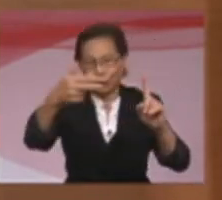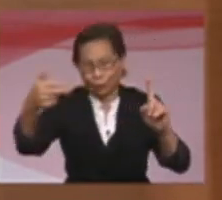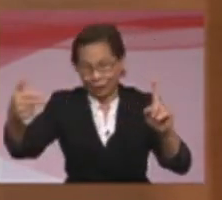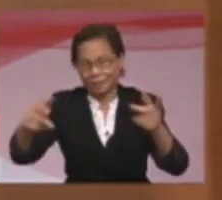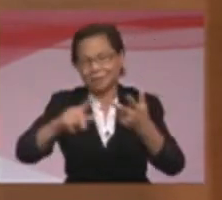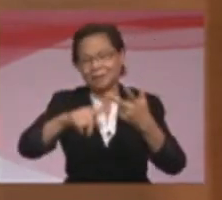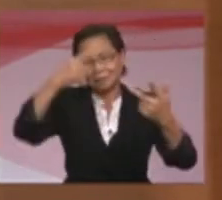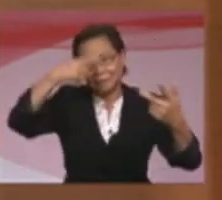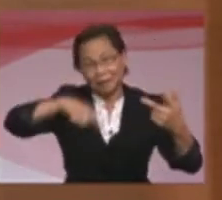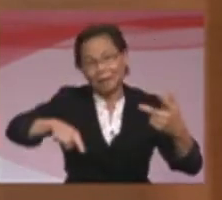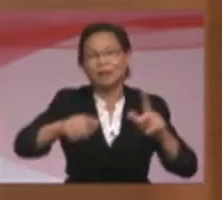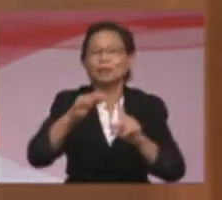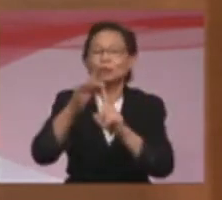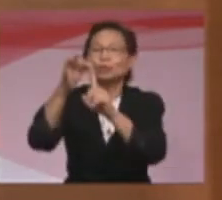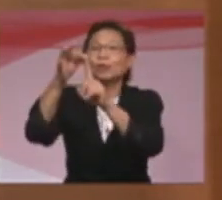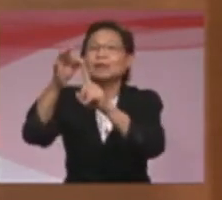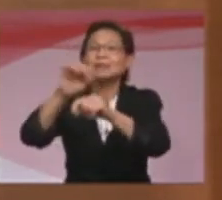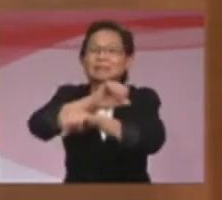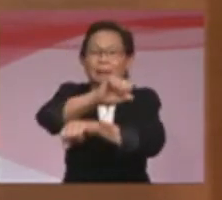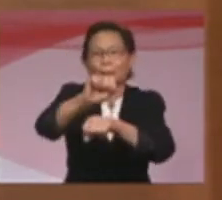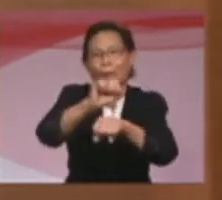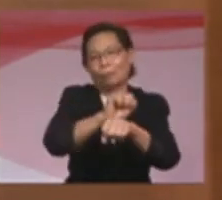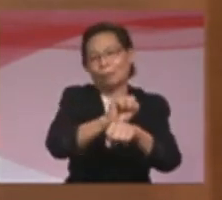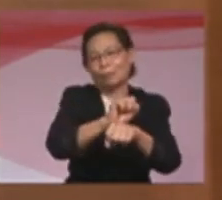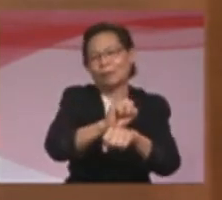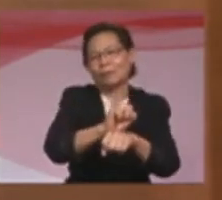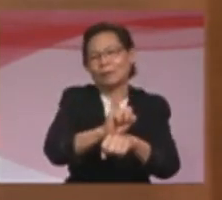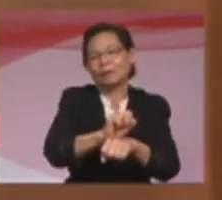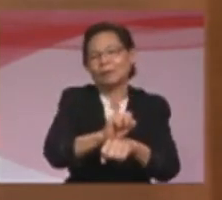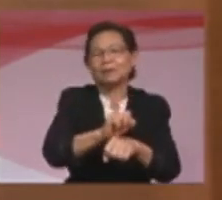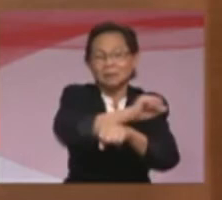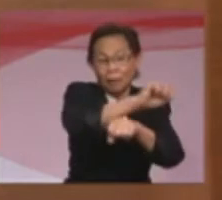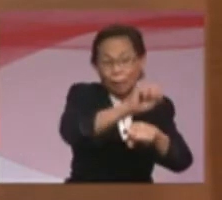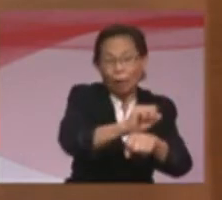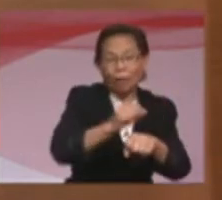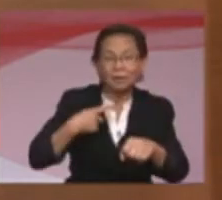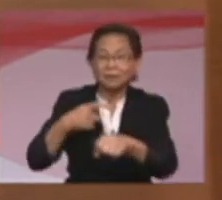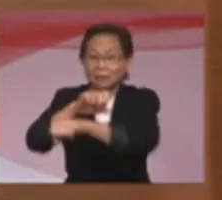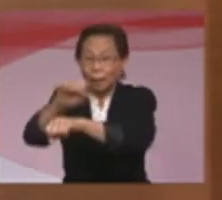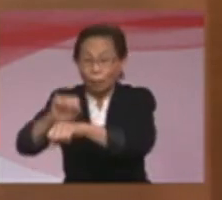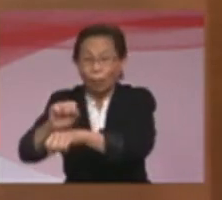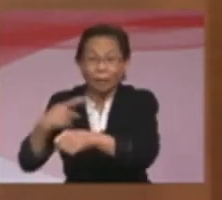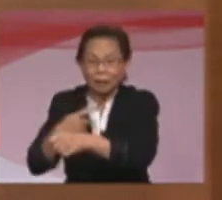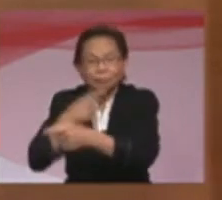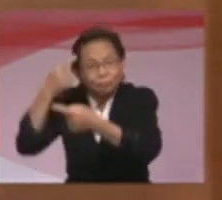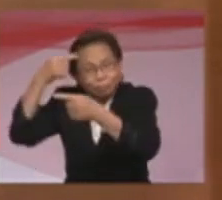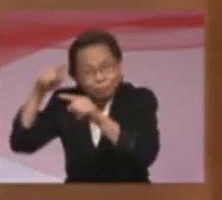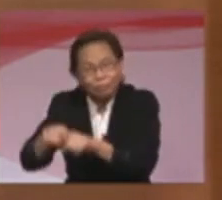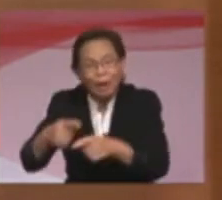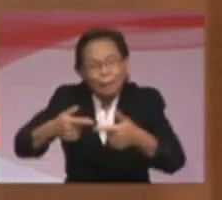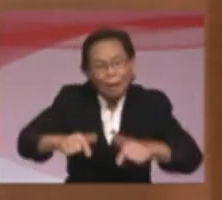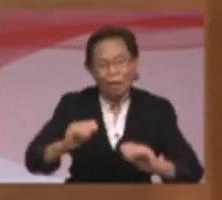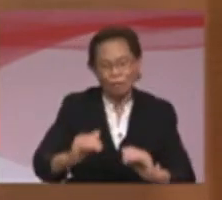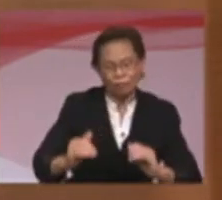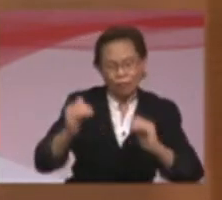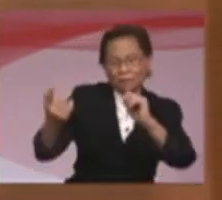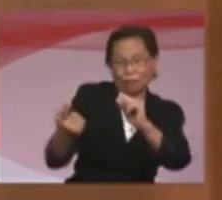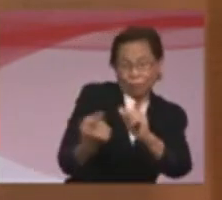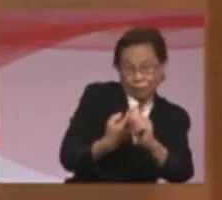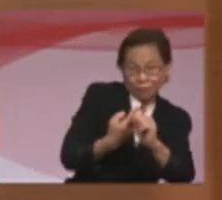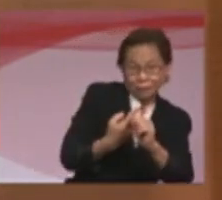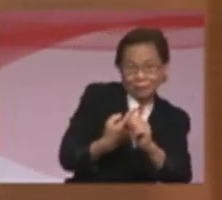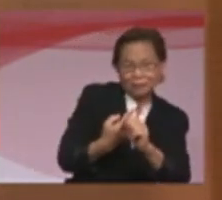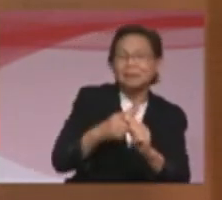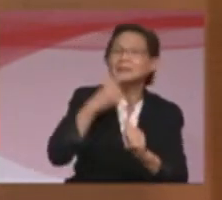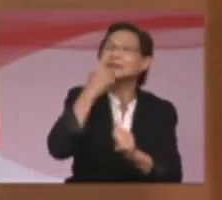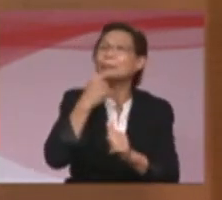Thailand, kecuali Singapura. Kita mencapai persetujuan apabila kita membenarkan untuk fasa pertama ni mereka